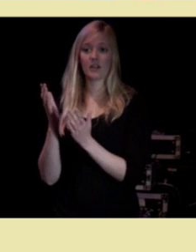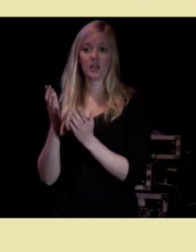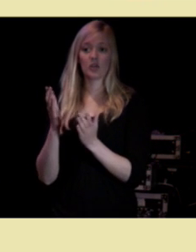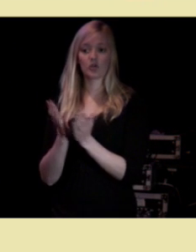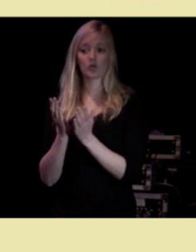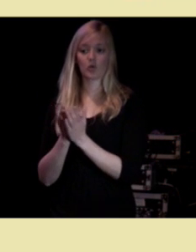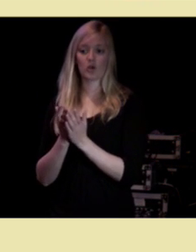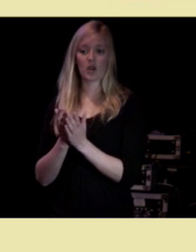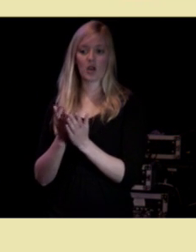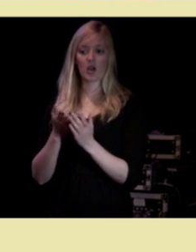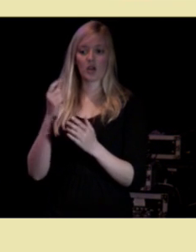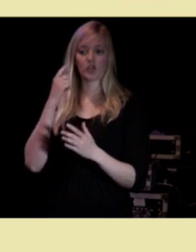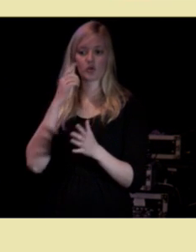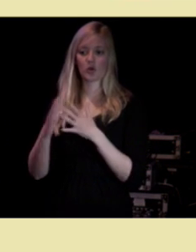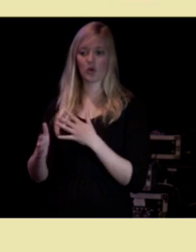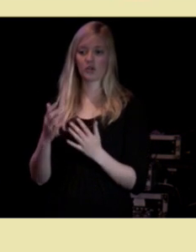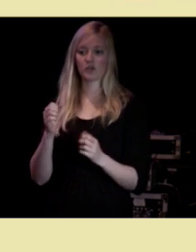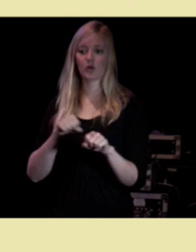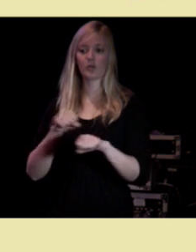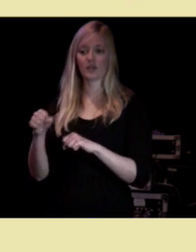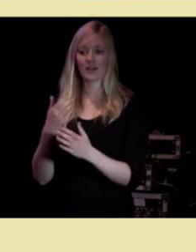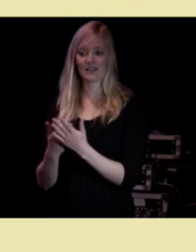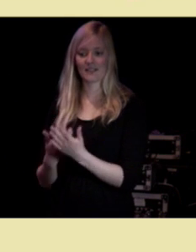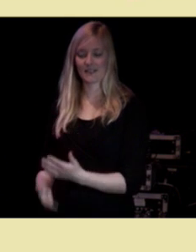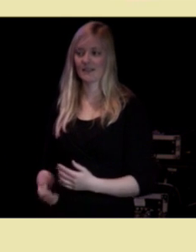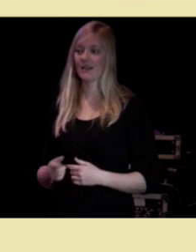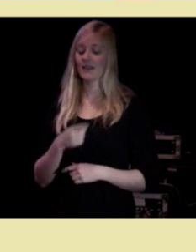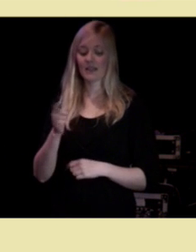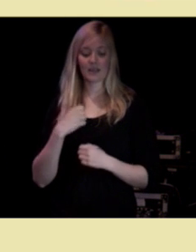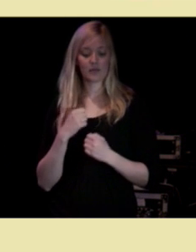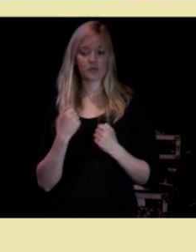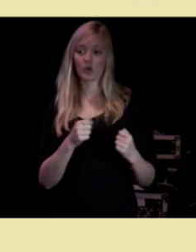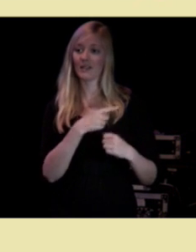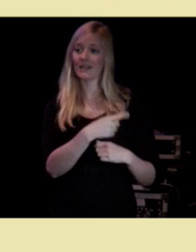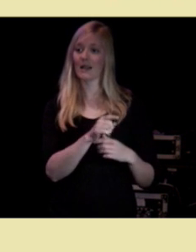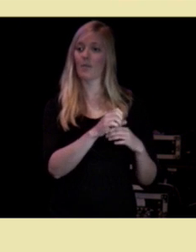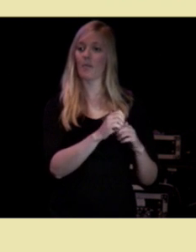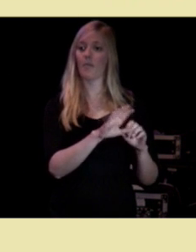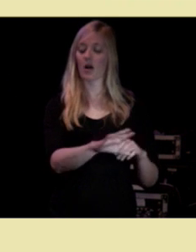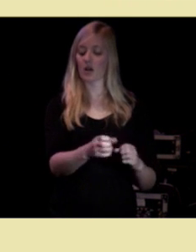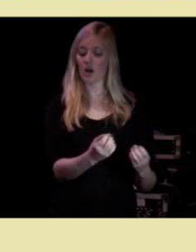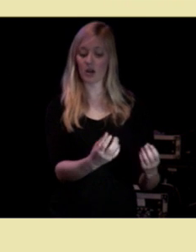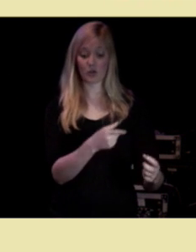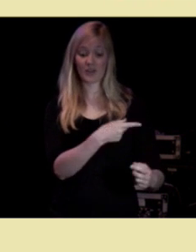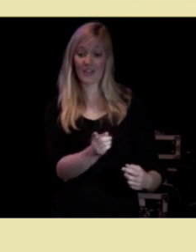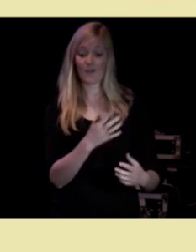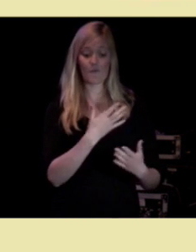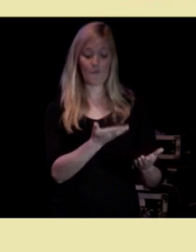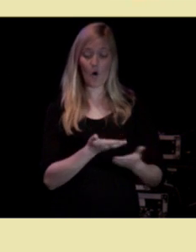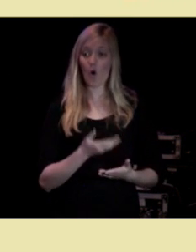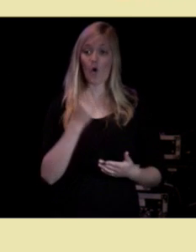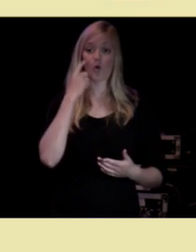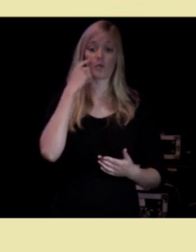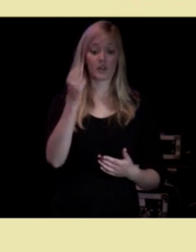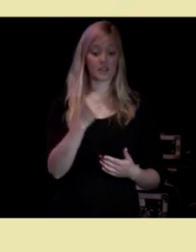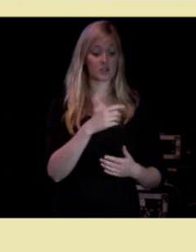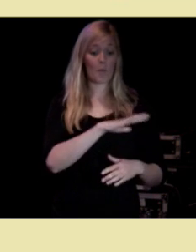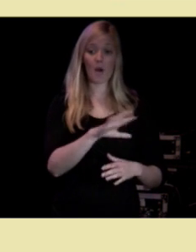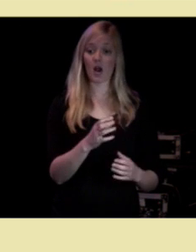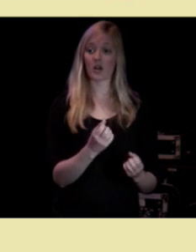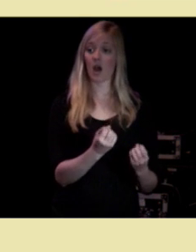i de tverrfaglige samarbeidsmøtene i barnehagen, nettopp for å få den kompetansen ut i barnehagen, og også styrke